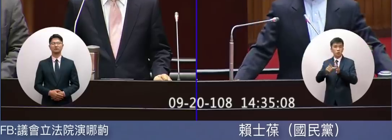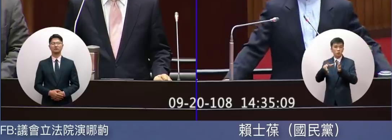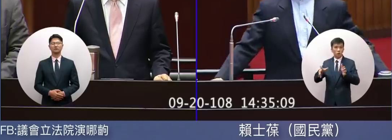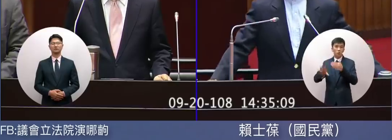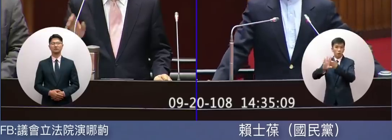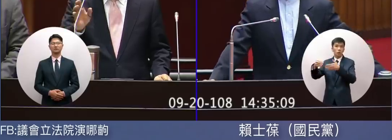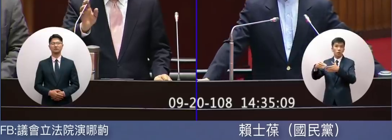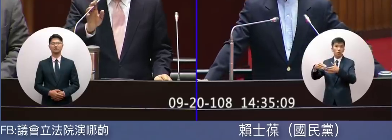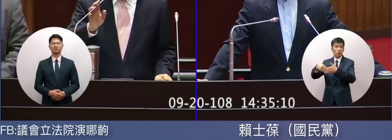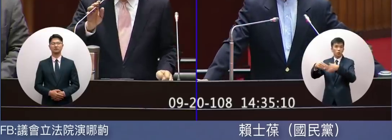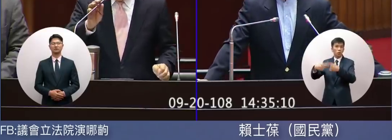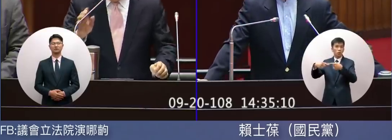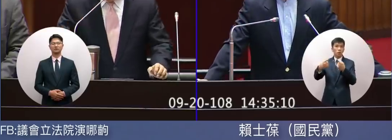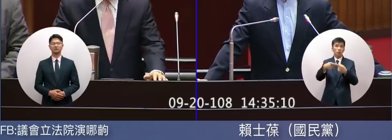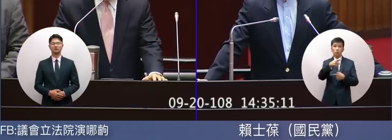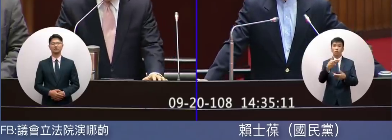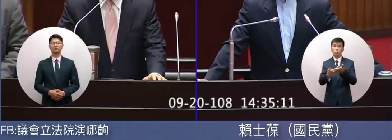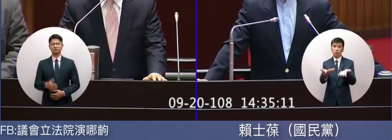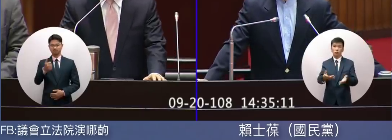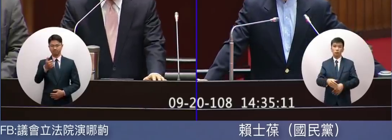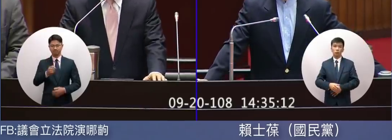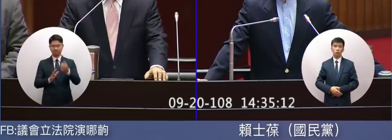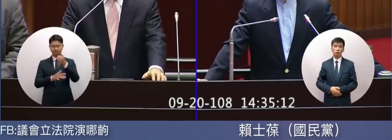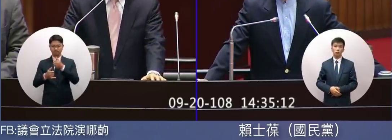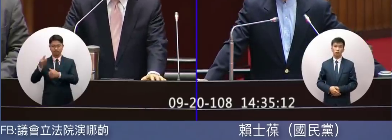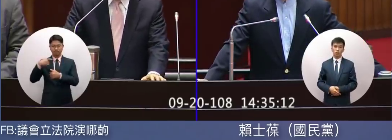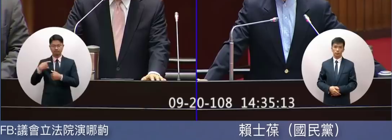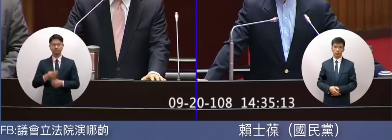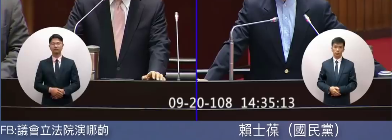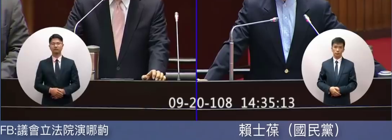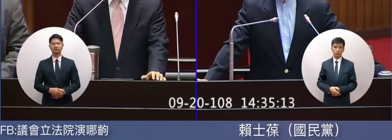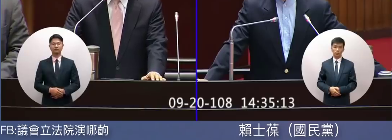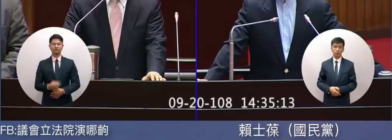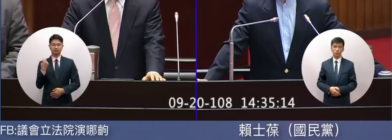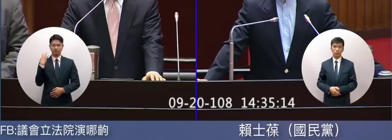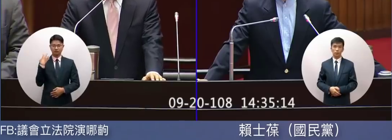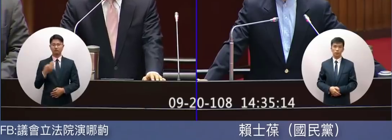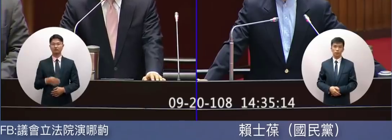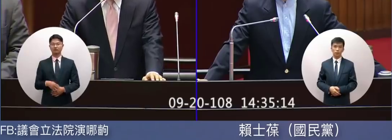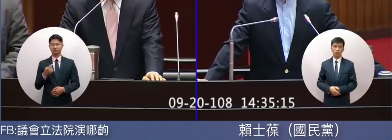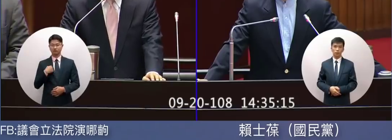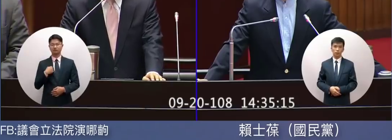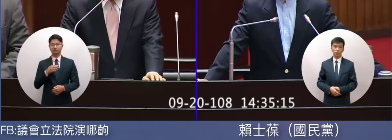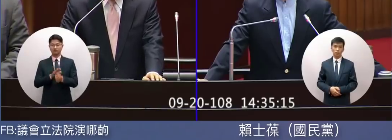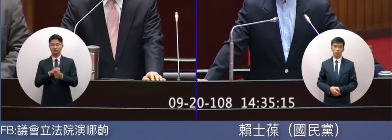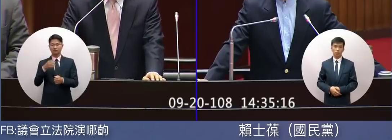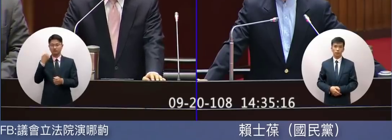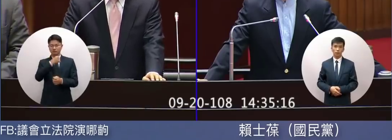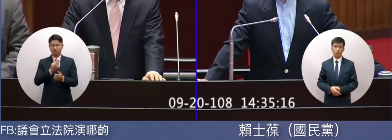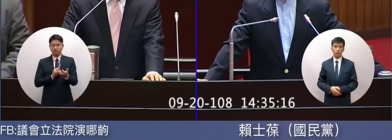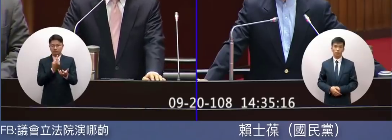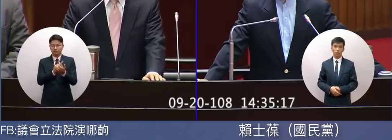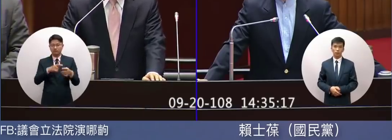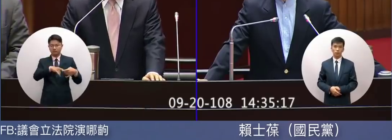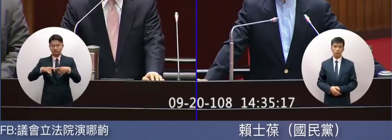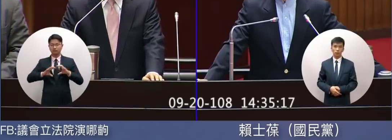你怎么办？ 啊，谢谢委员指教。几天前才为台湾驻联发声的国家，却